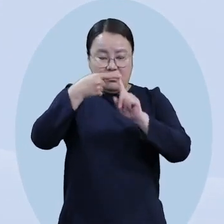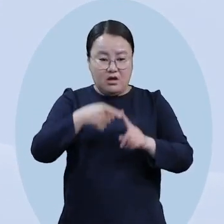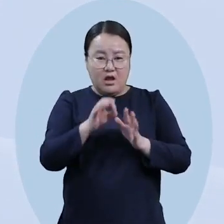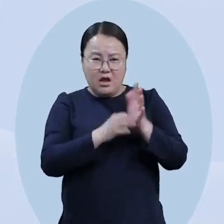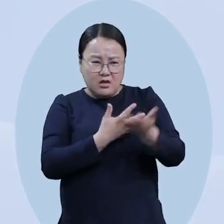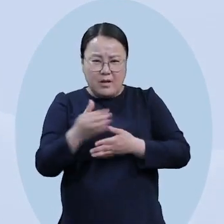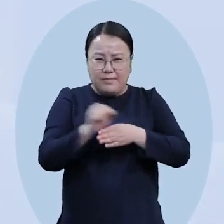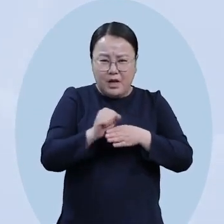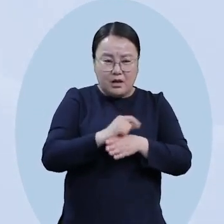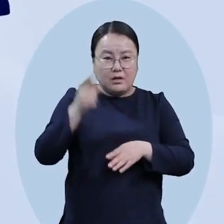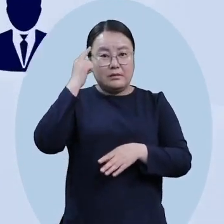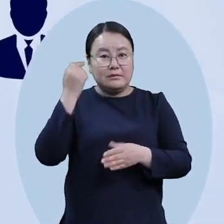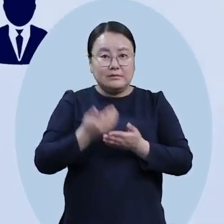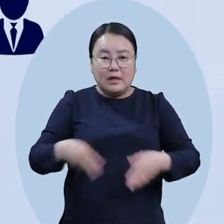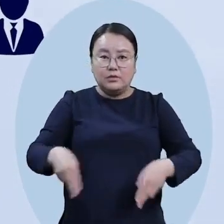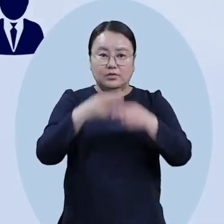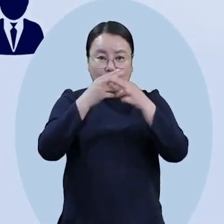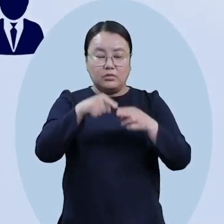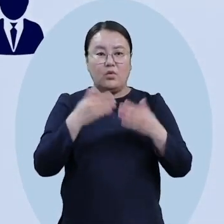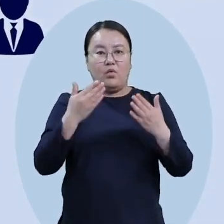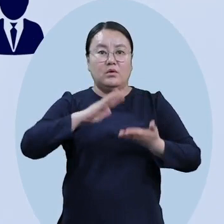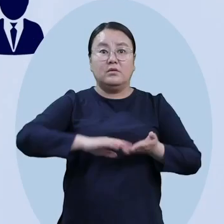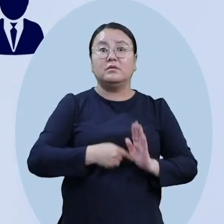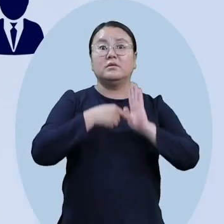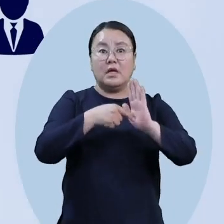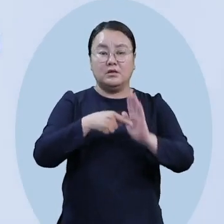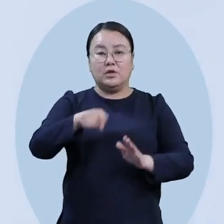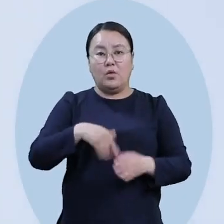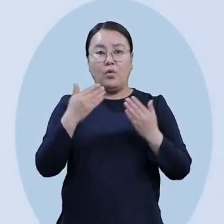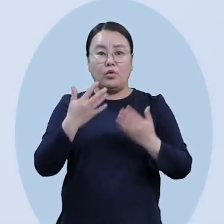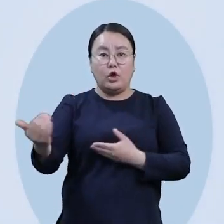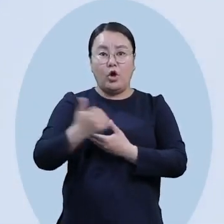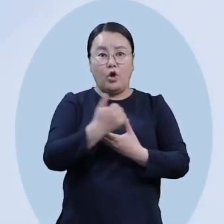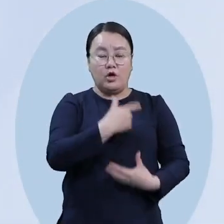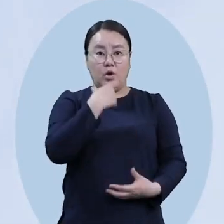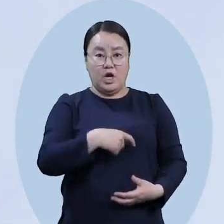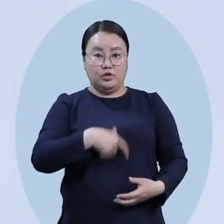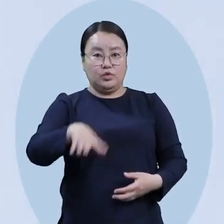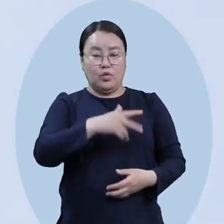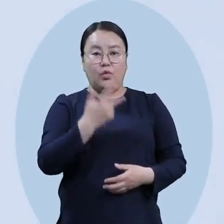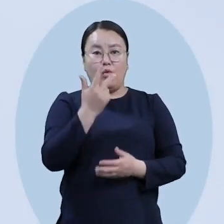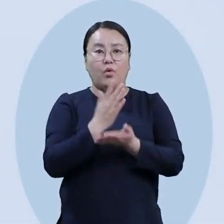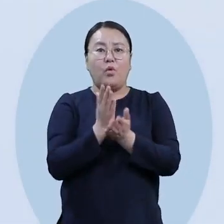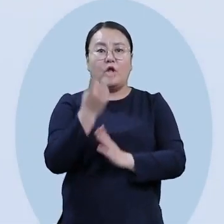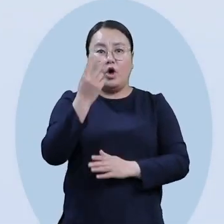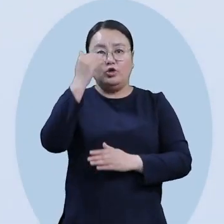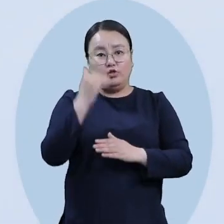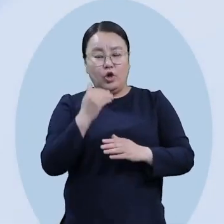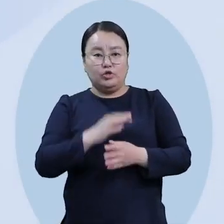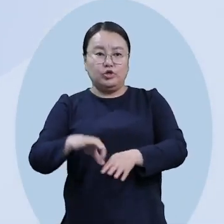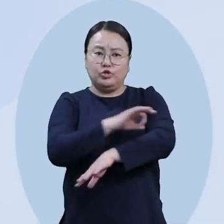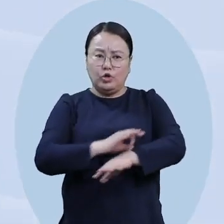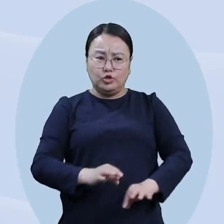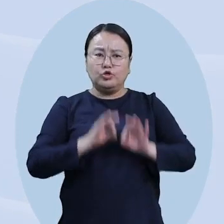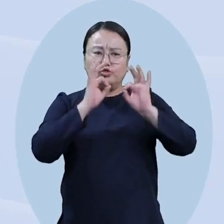бэлтгэж, санал дүгнэлтэй нэгдсэн хурлаанд танилцуулна. Чуулганы нэгдсэн хурлаанд оролцсон гишүүдийн 3/2-оос доошгүй нь төслийг хэлэлцэх